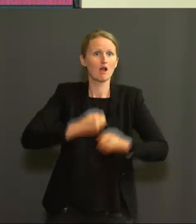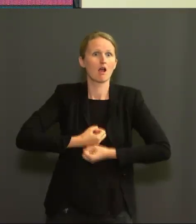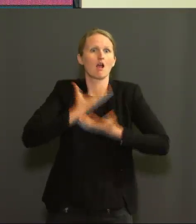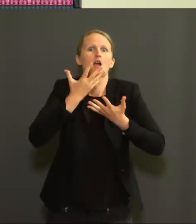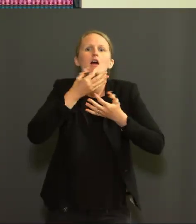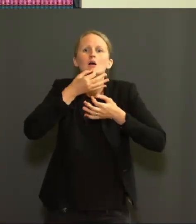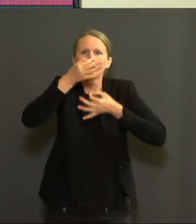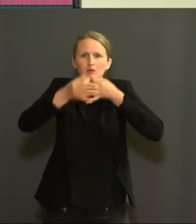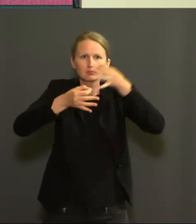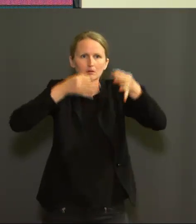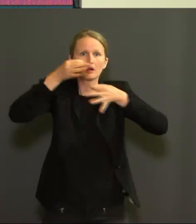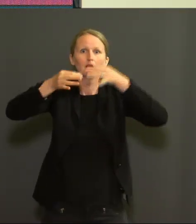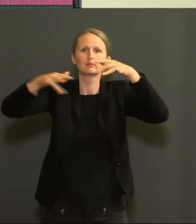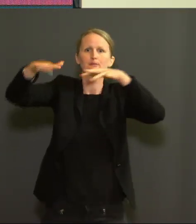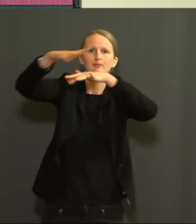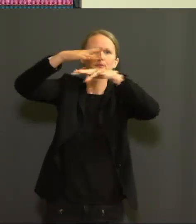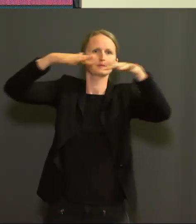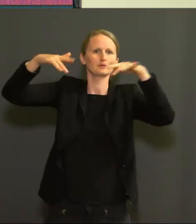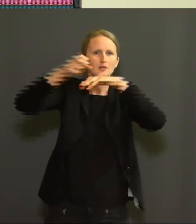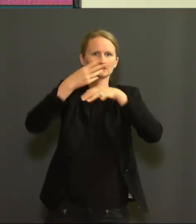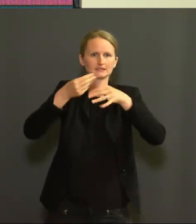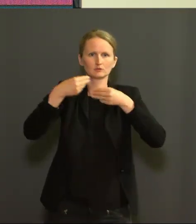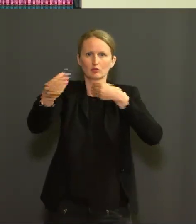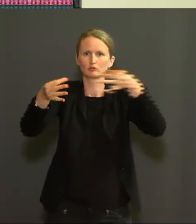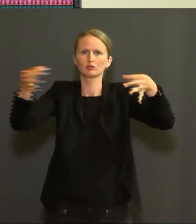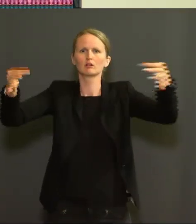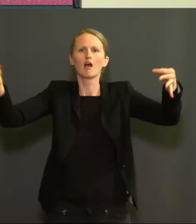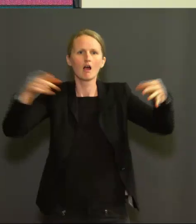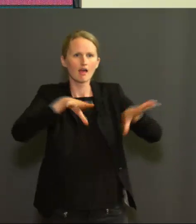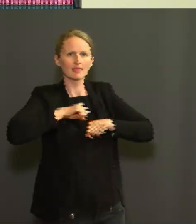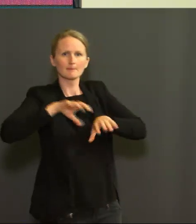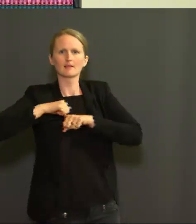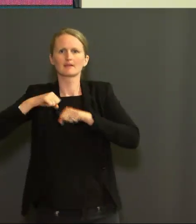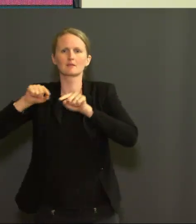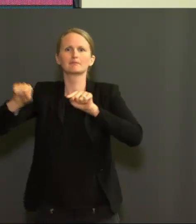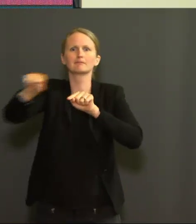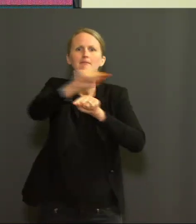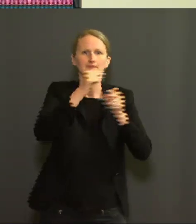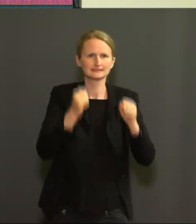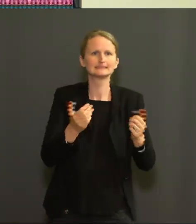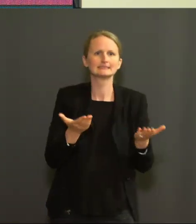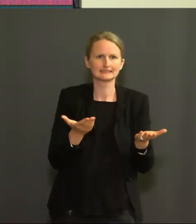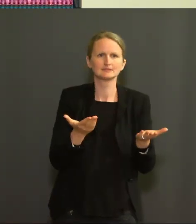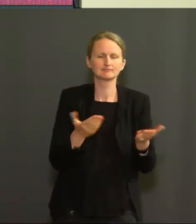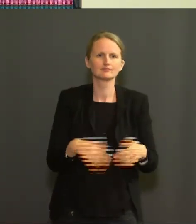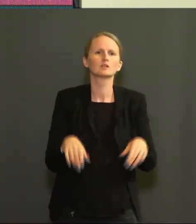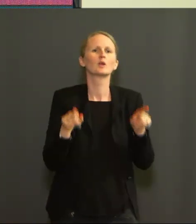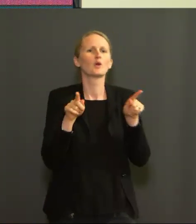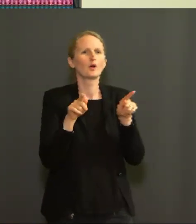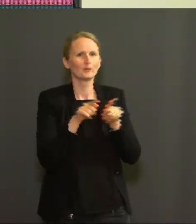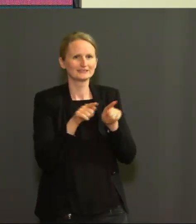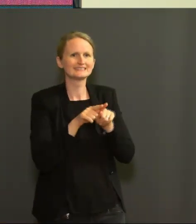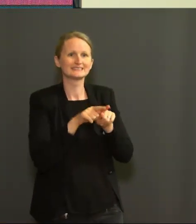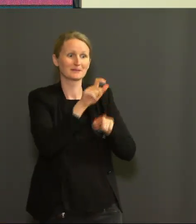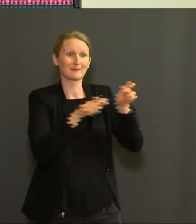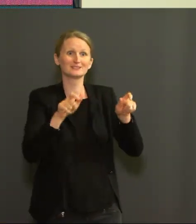de potentiellement contaminer d'autres personnes, d'autant plus qu'une partie significative de ce public est jeune, tant mieux pour lui,